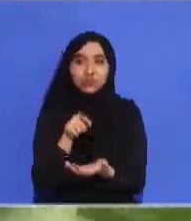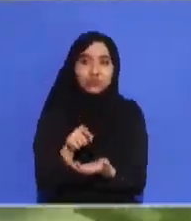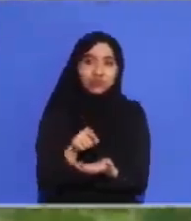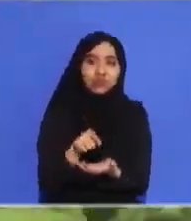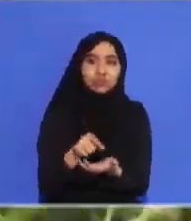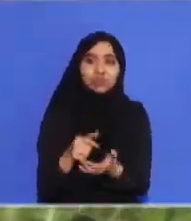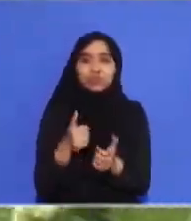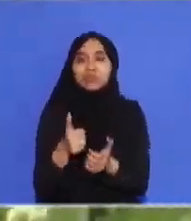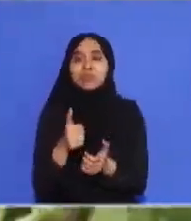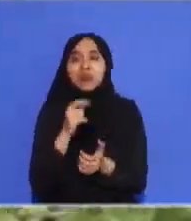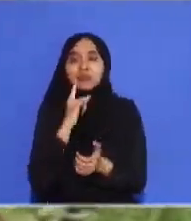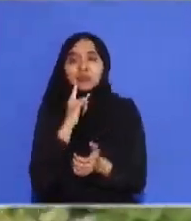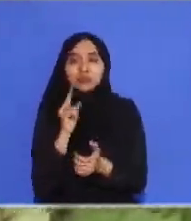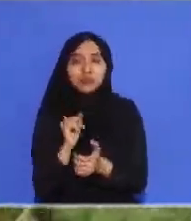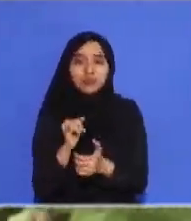Kang